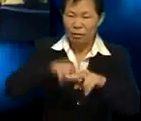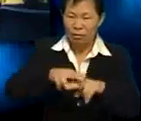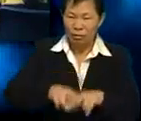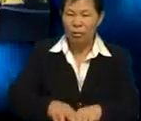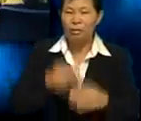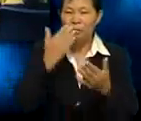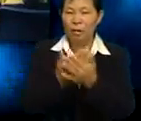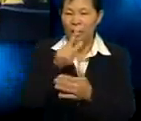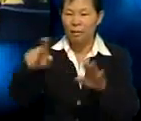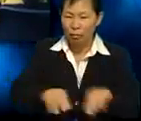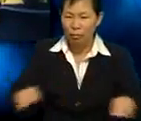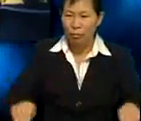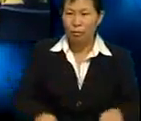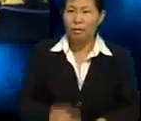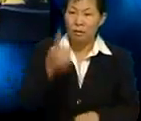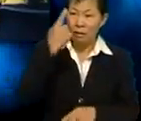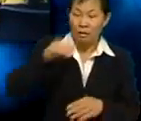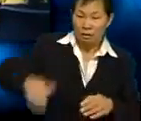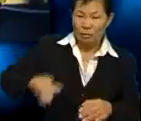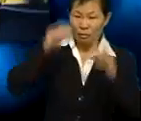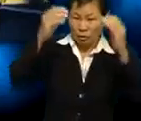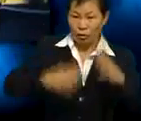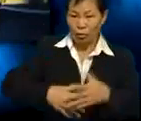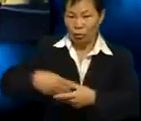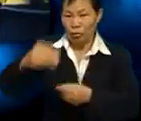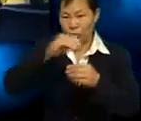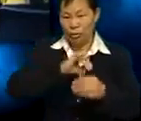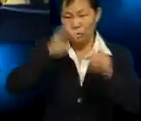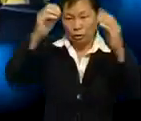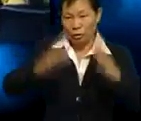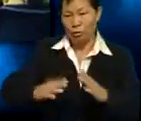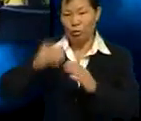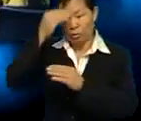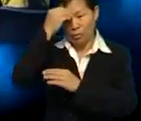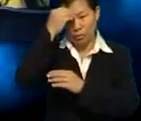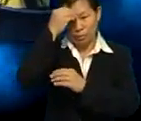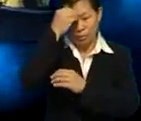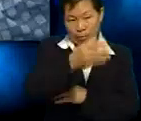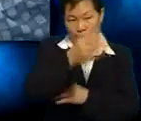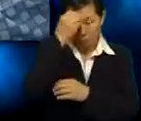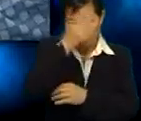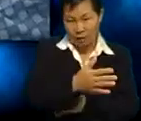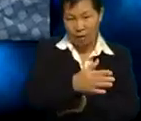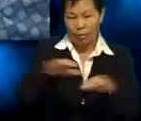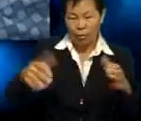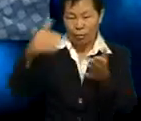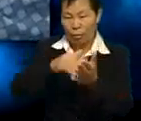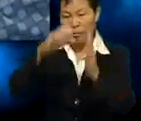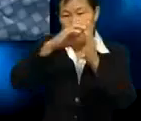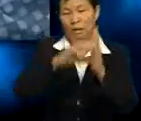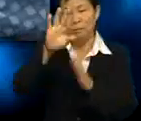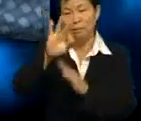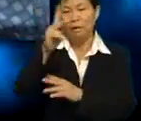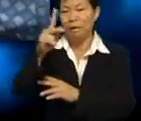Baiklah, murid-murid. Tadi sebelum cikgu keluar, cikgu berpesan agar kamu membuat ulang kaji dalam bab 9, kajian tempatan,